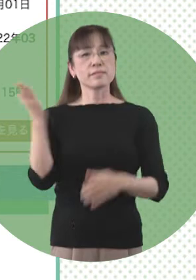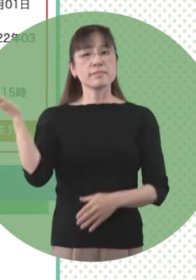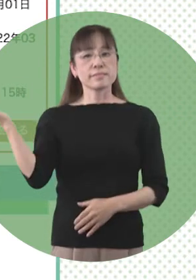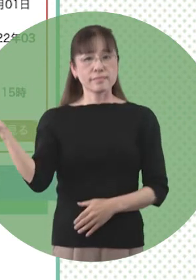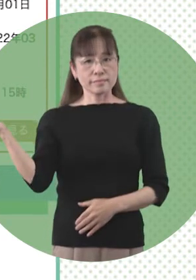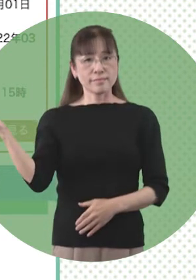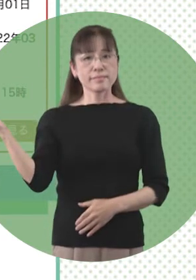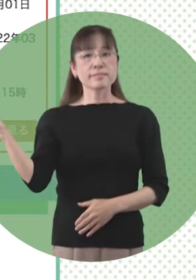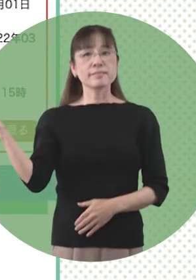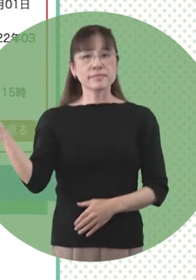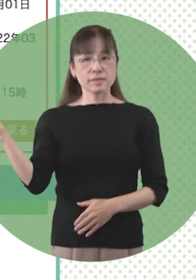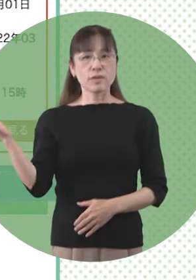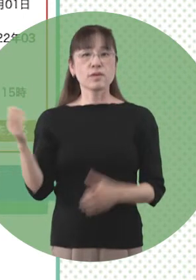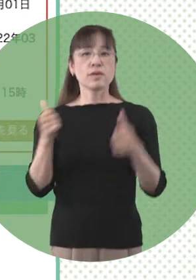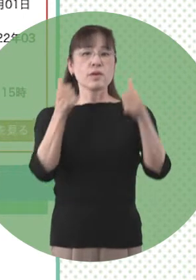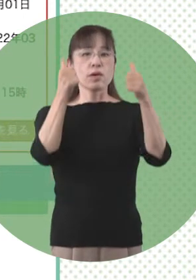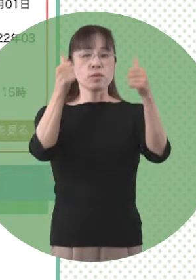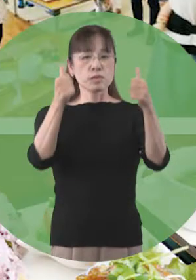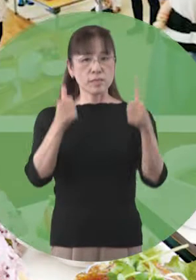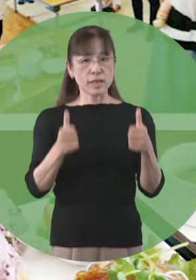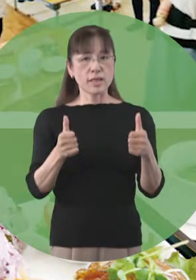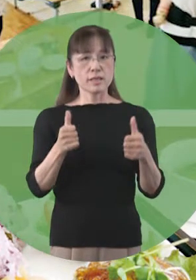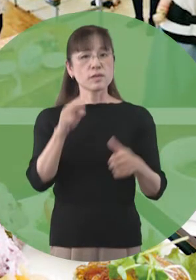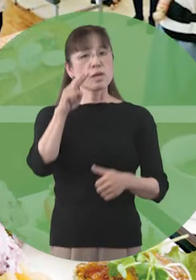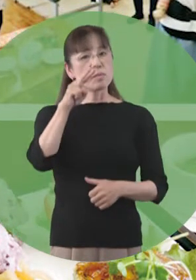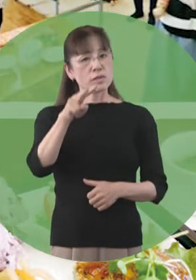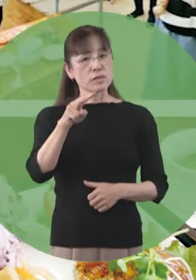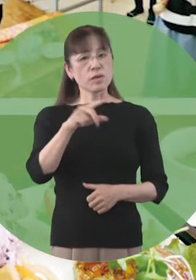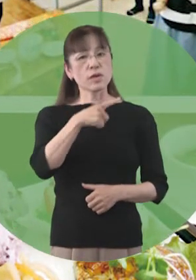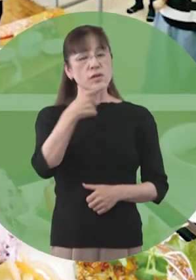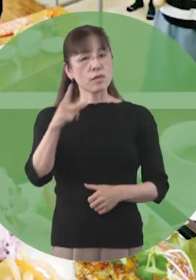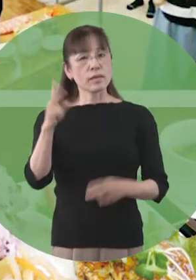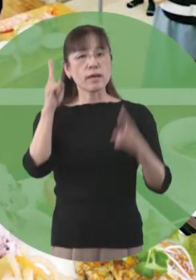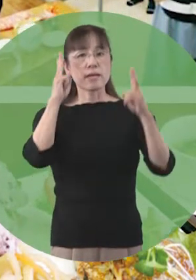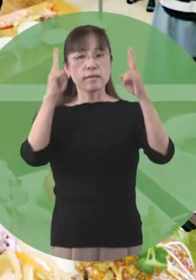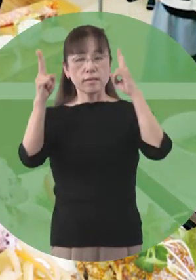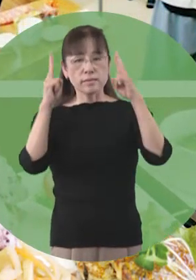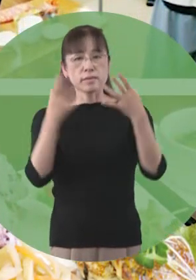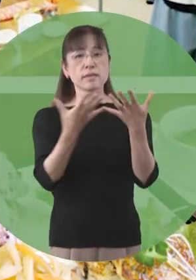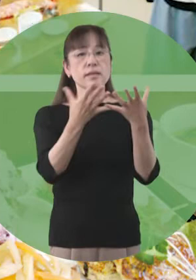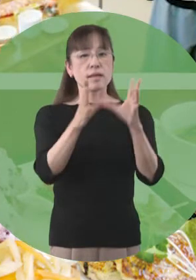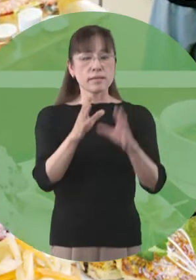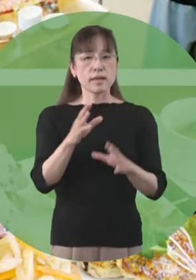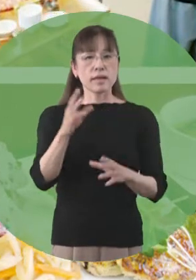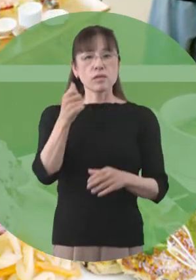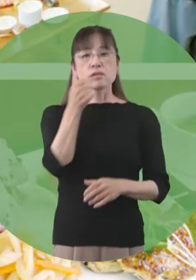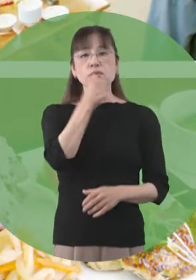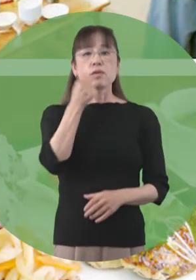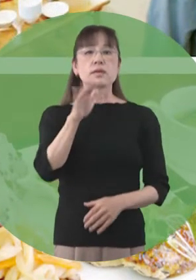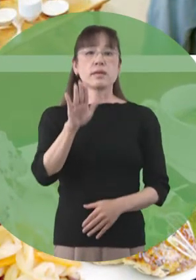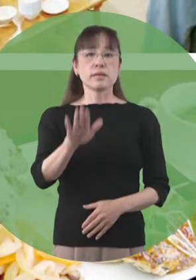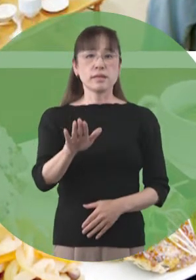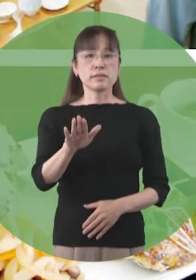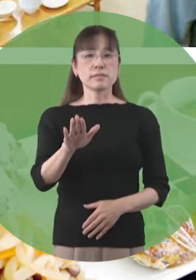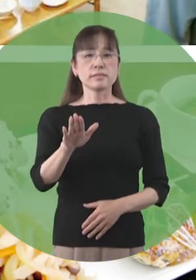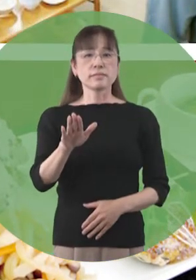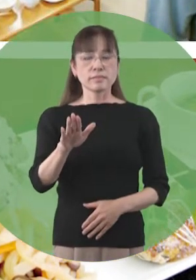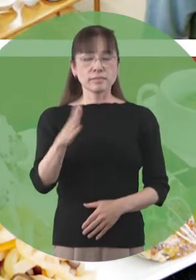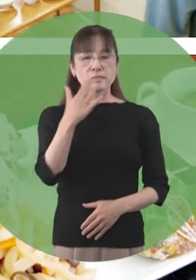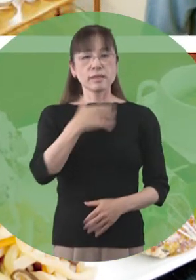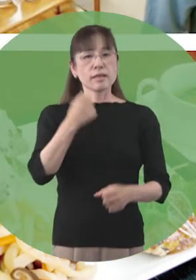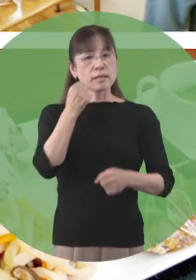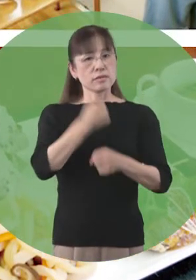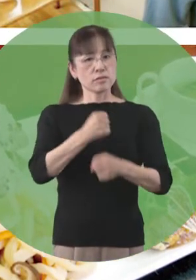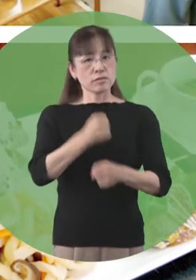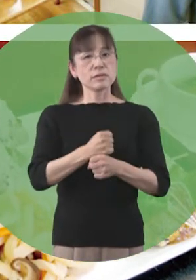ジュ沖縄応援団のリンクへ飛ぶと、食育に取り組む企業や団体が紹介されているので、日頃の健康づくり